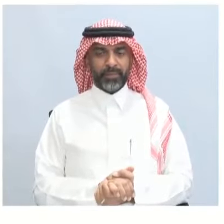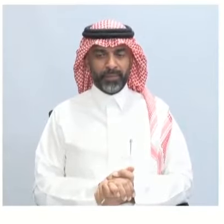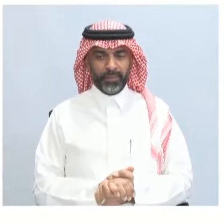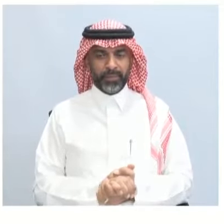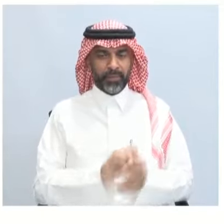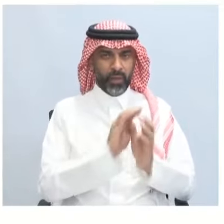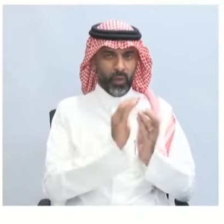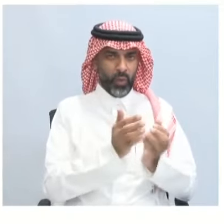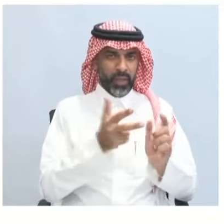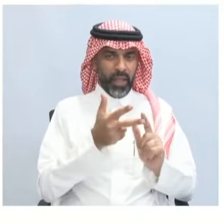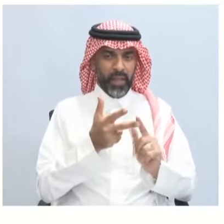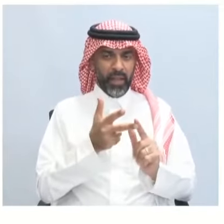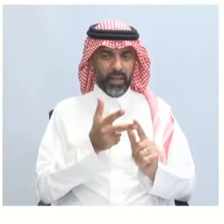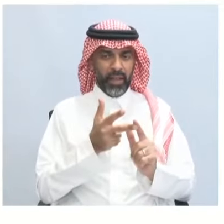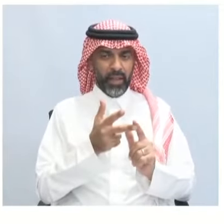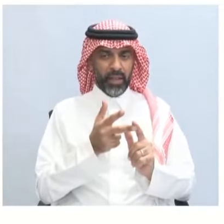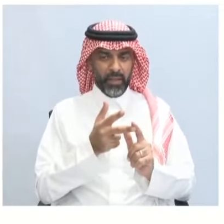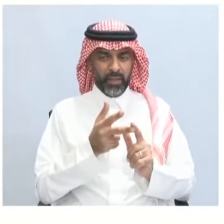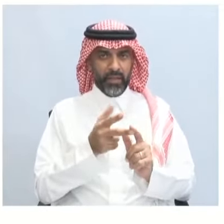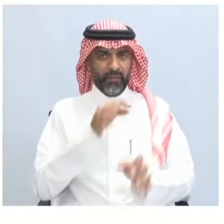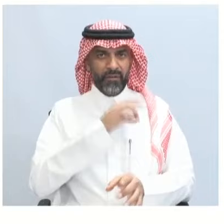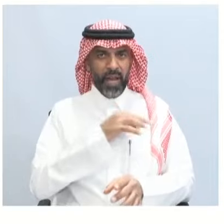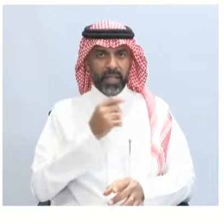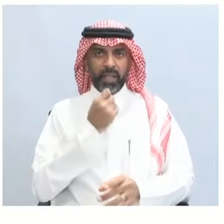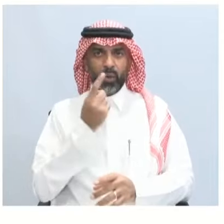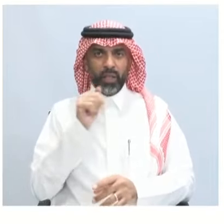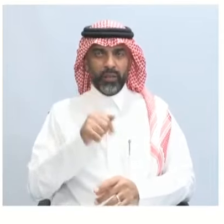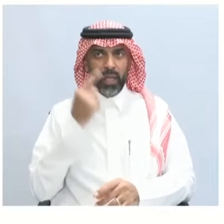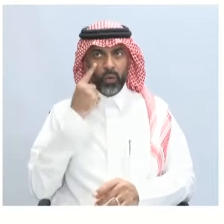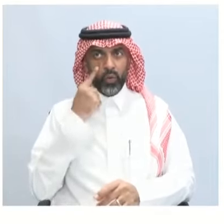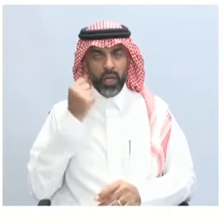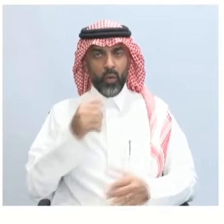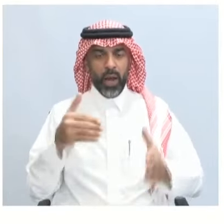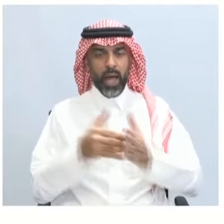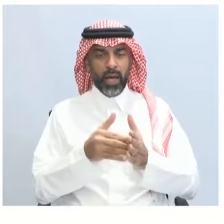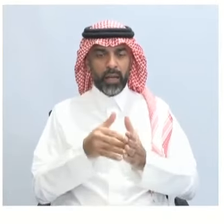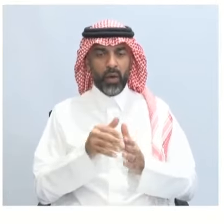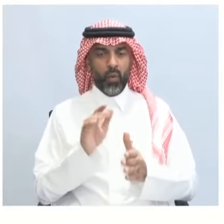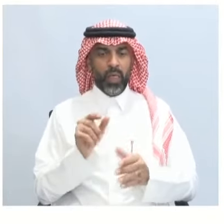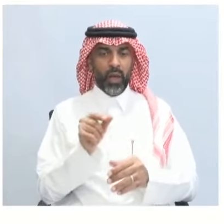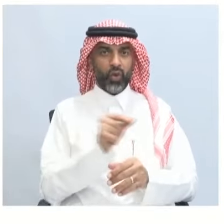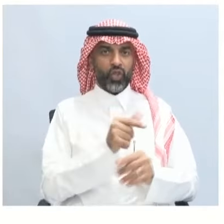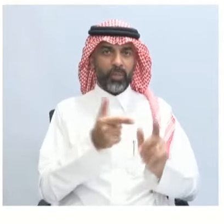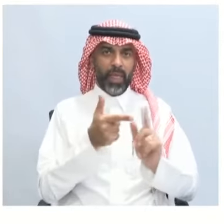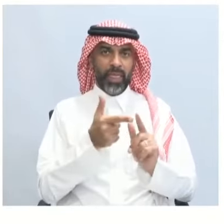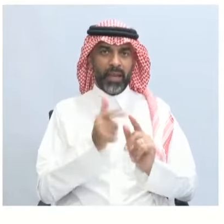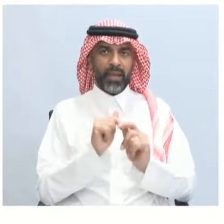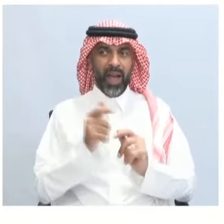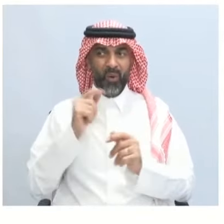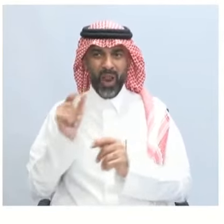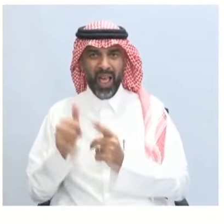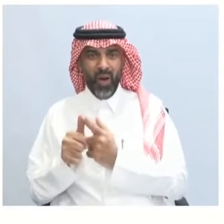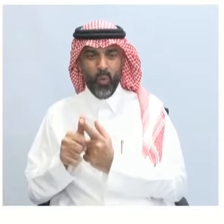نتائج التوحيد في الدنيا والاخره الدرس الثامن نتائج التوحيد في الدنيا والاخره القسم الثاني فبعد ان اخذنا الجزء الاول